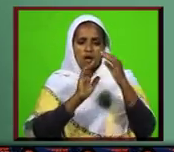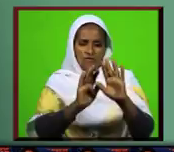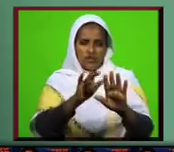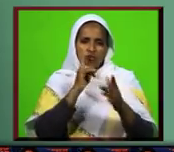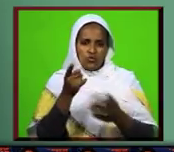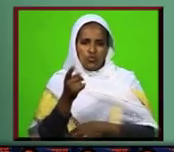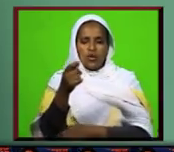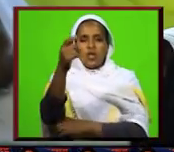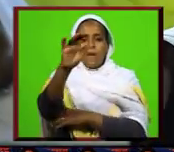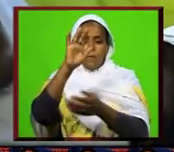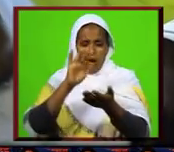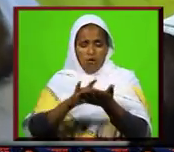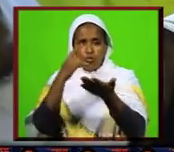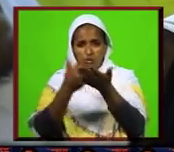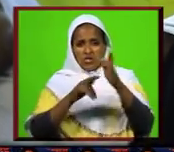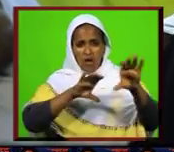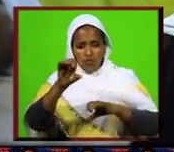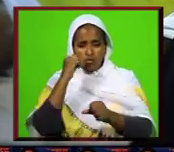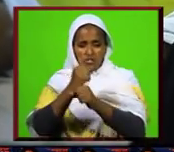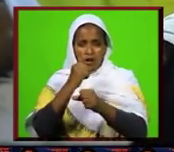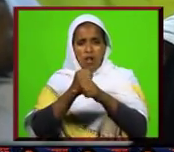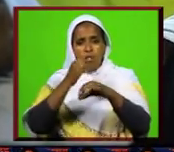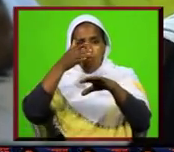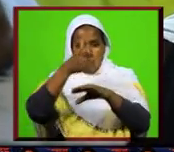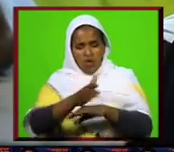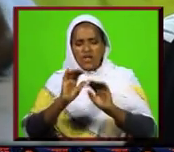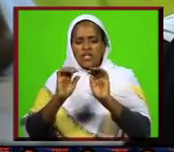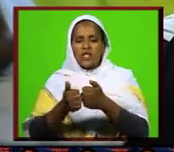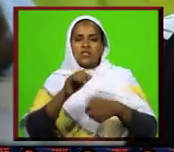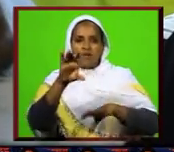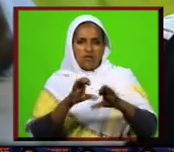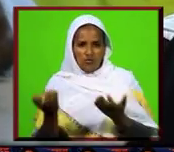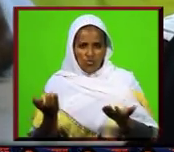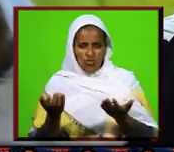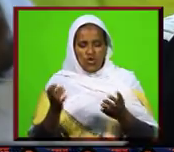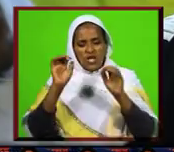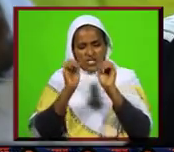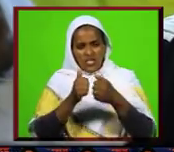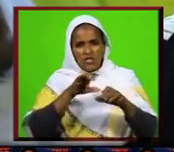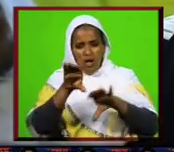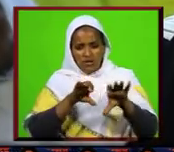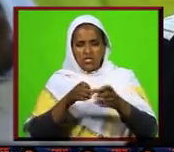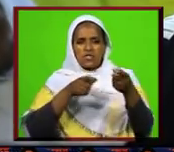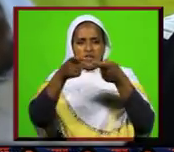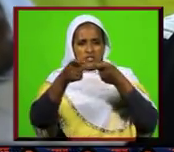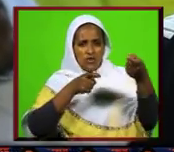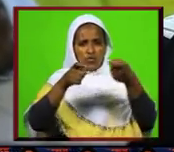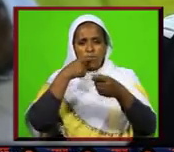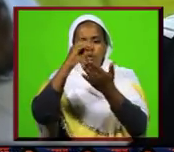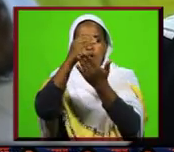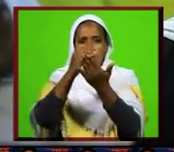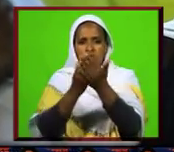የሁላችሁም ኃላፊነት ነው። ማዕከሉ ይህንን አድርጎ ከሰራልን በኋላ እንዴት እናድርገው፣ እንዴት አድርገን